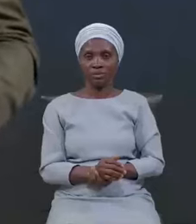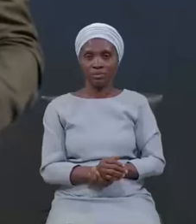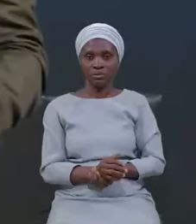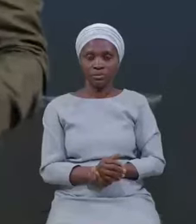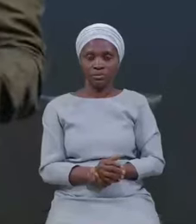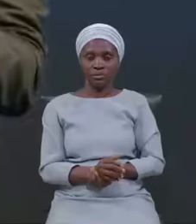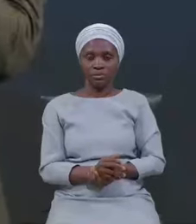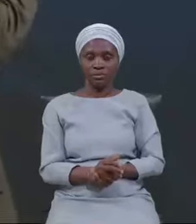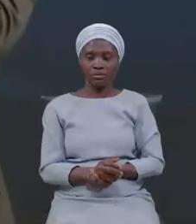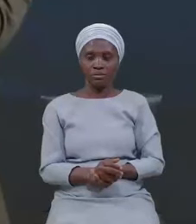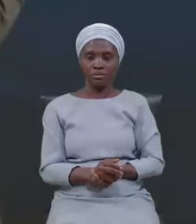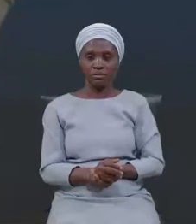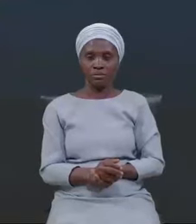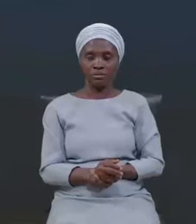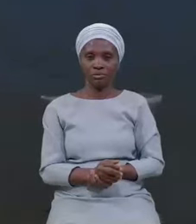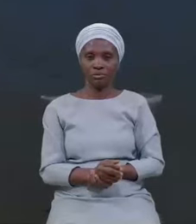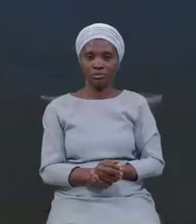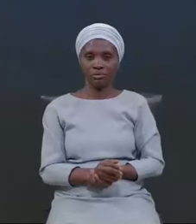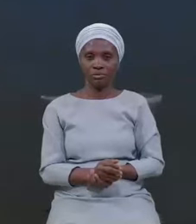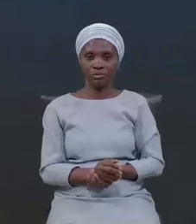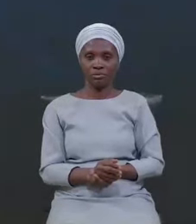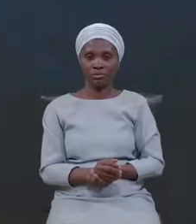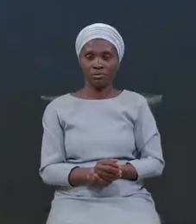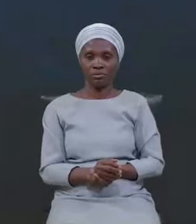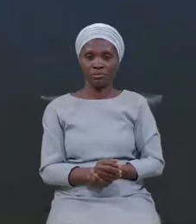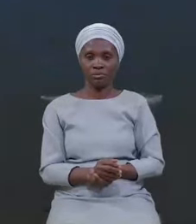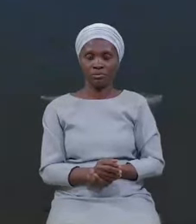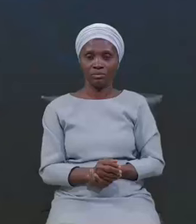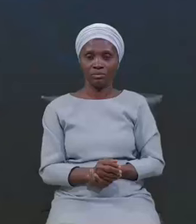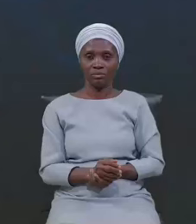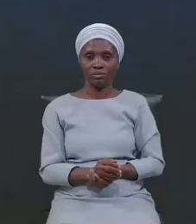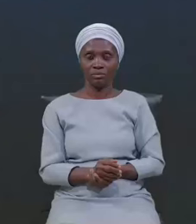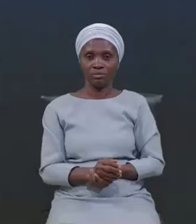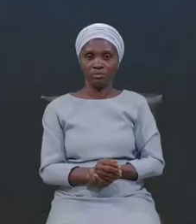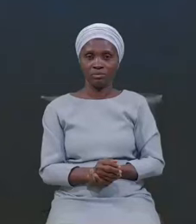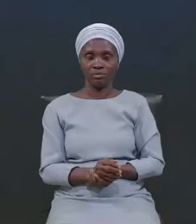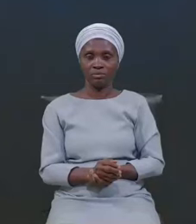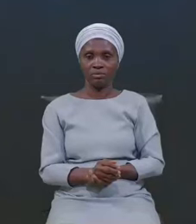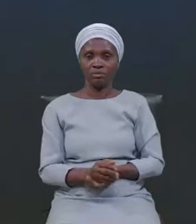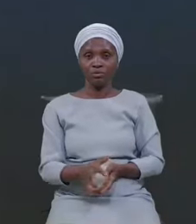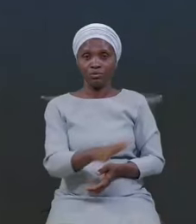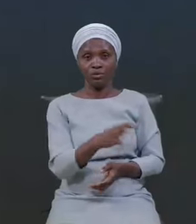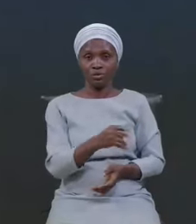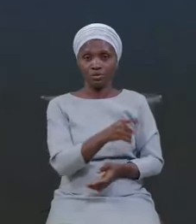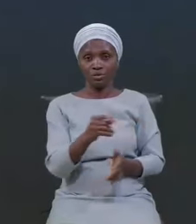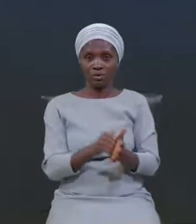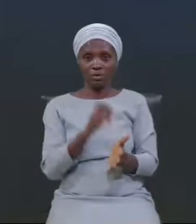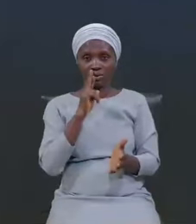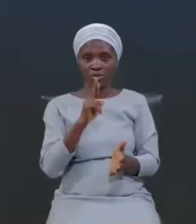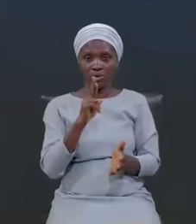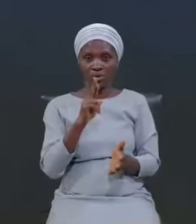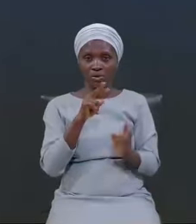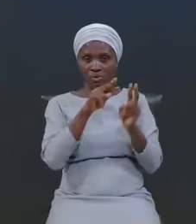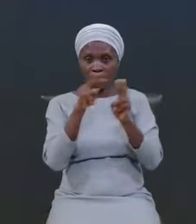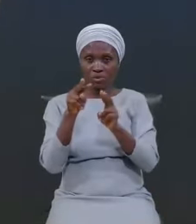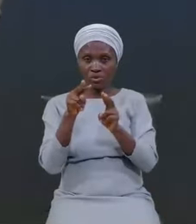et spécial qui sera organisé en votre faveur. Vous qui nous suivez en ligne ou